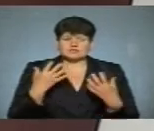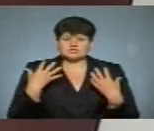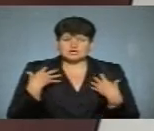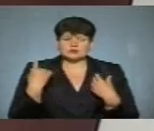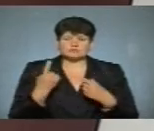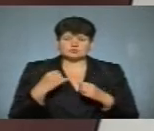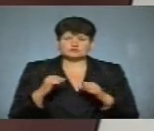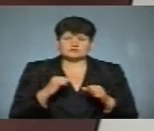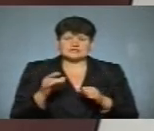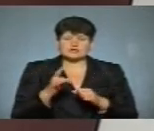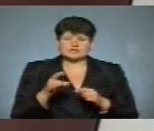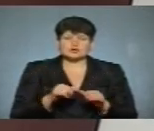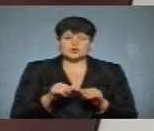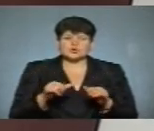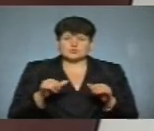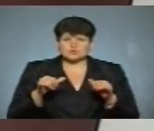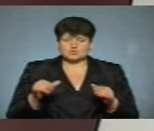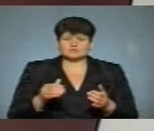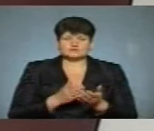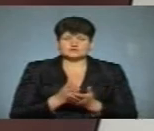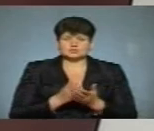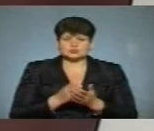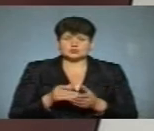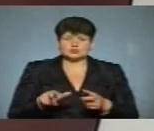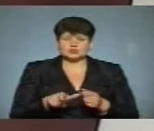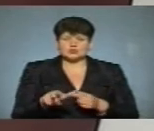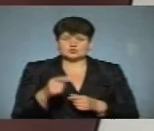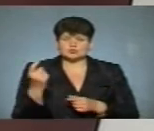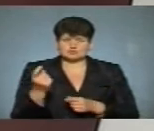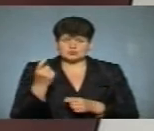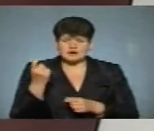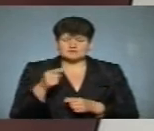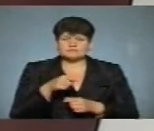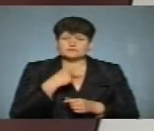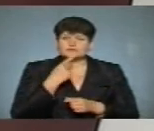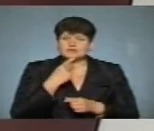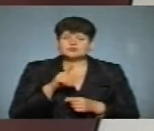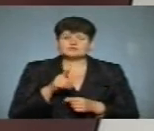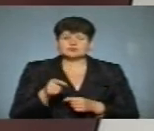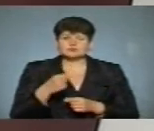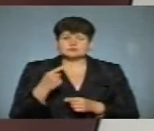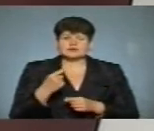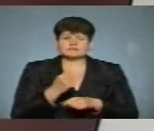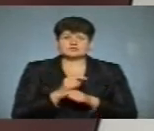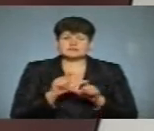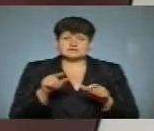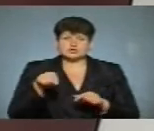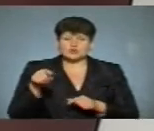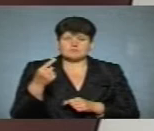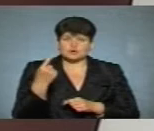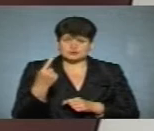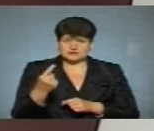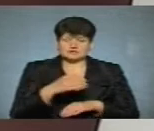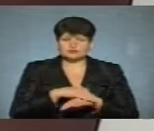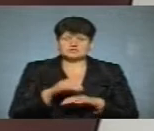управління регіонального розвитку, інфраструктури і дорожнього господарства Олег Продан. За його словами, на Тернопільській автостанції номер 1, що на